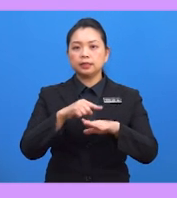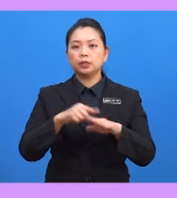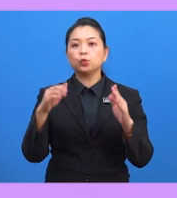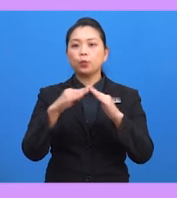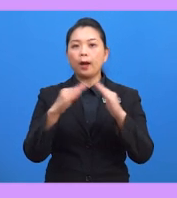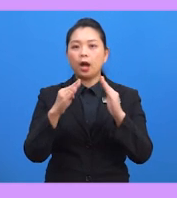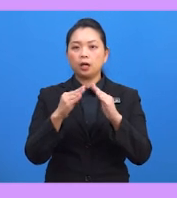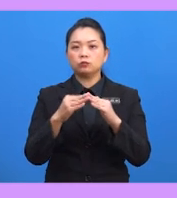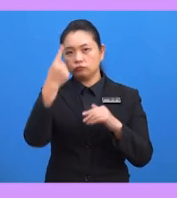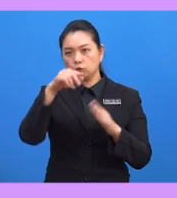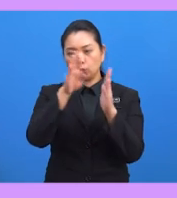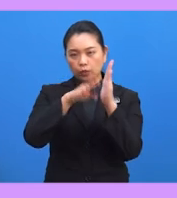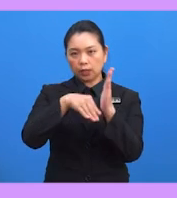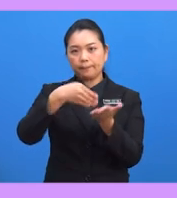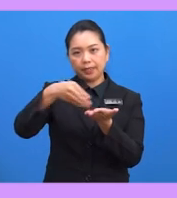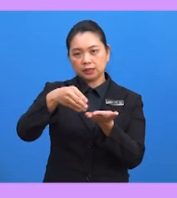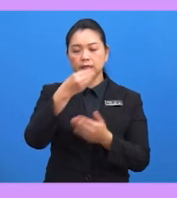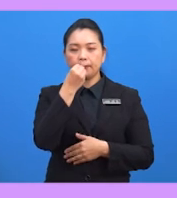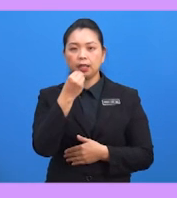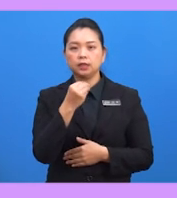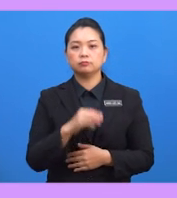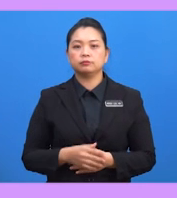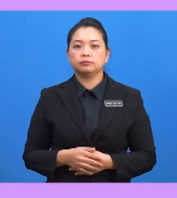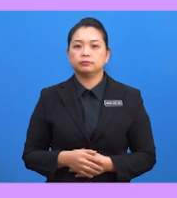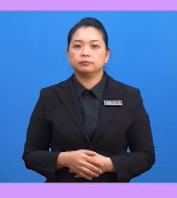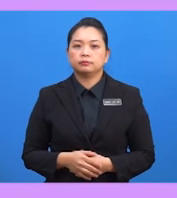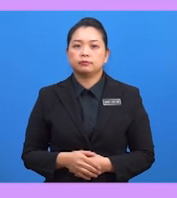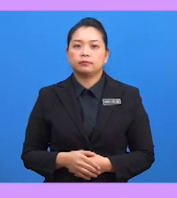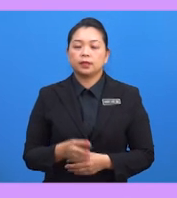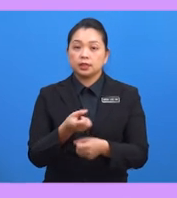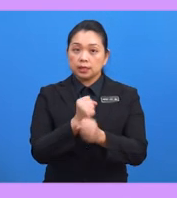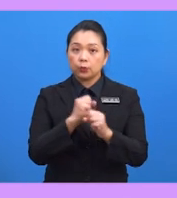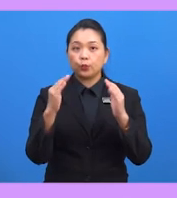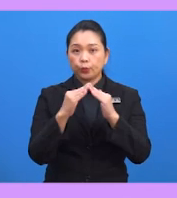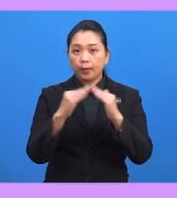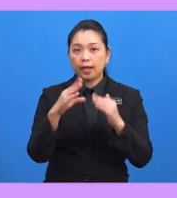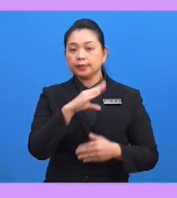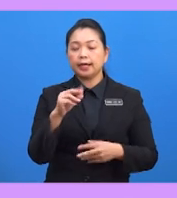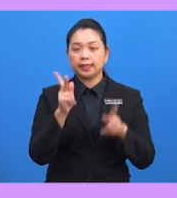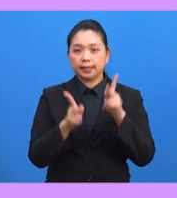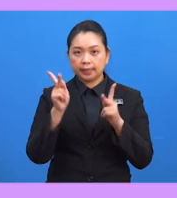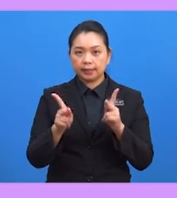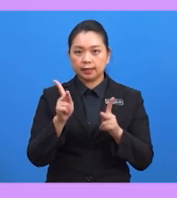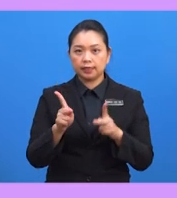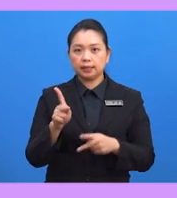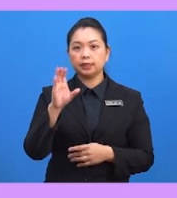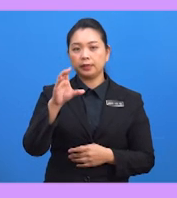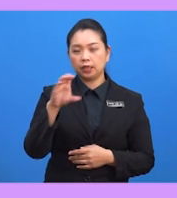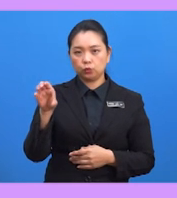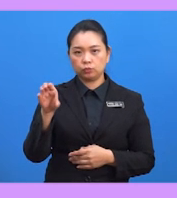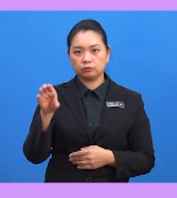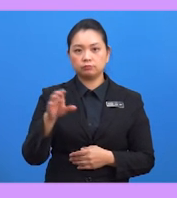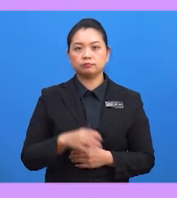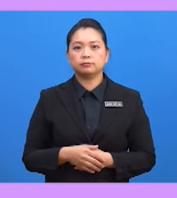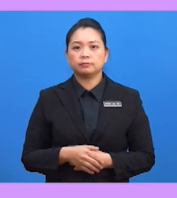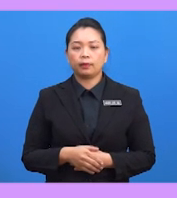perbelanjaannya untuk makanan. Sewa rumah dan ansuran kereta adalah masing-masing bernilai